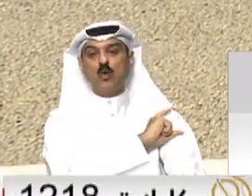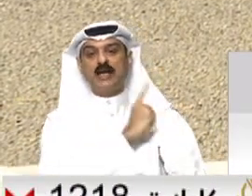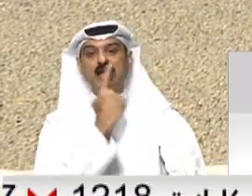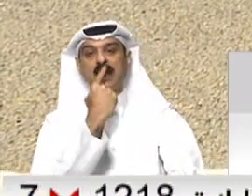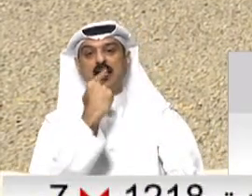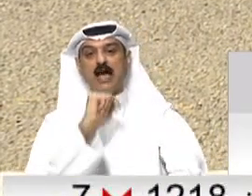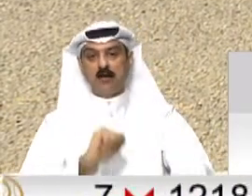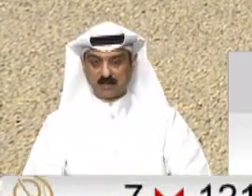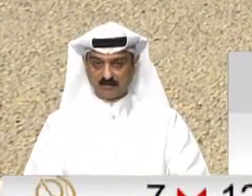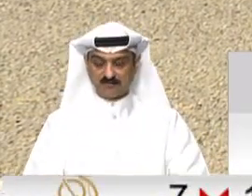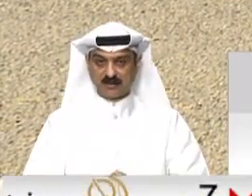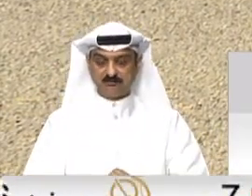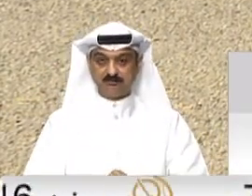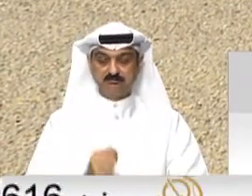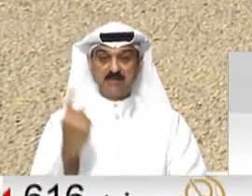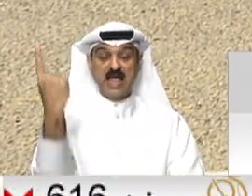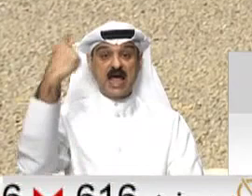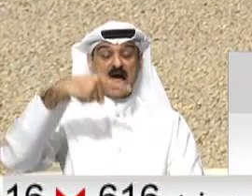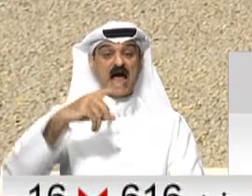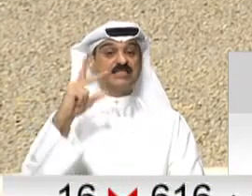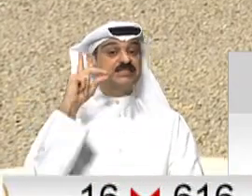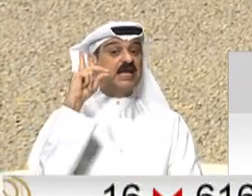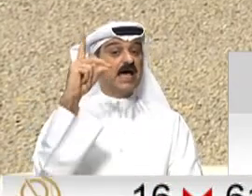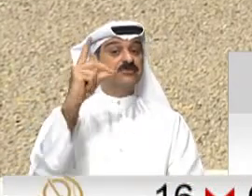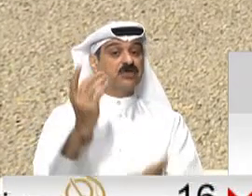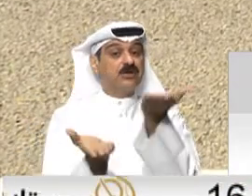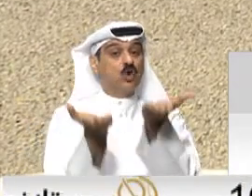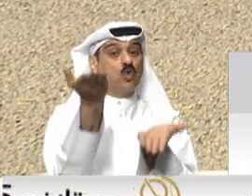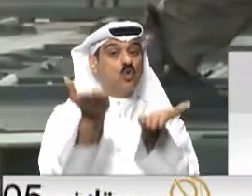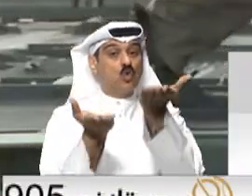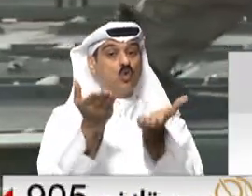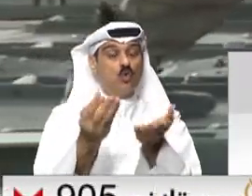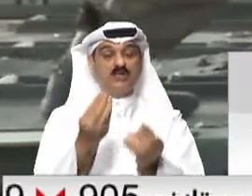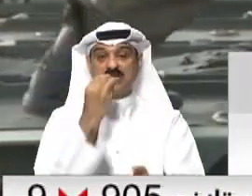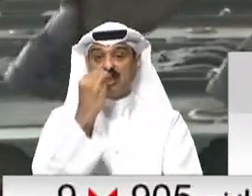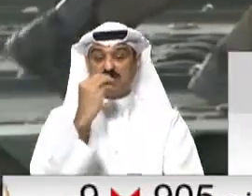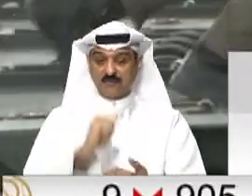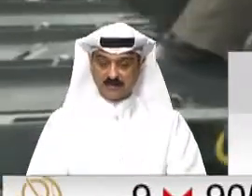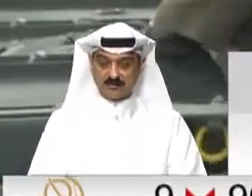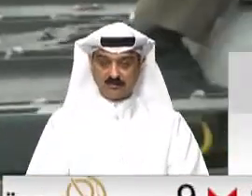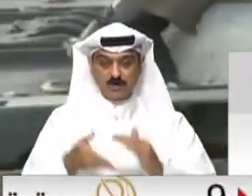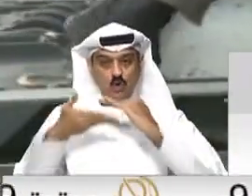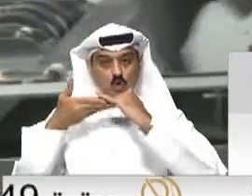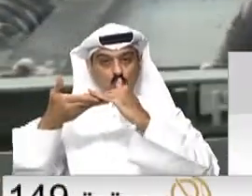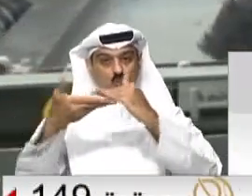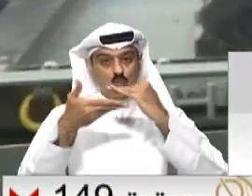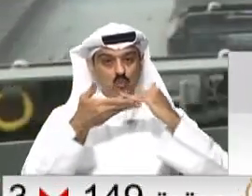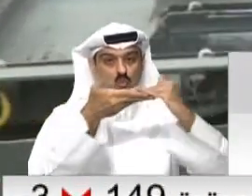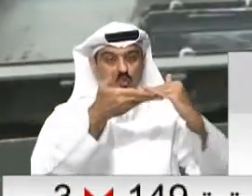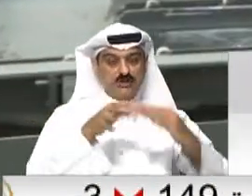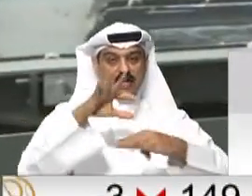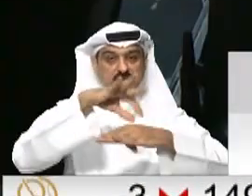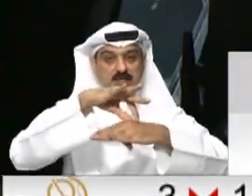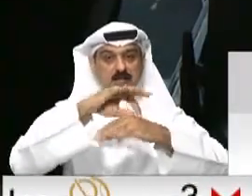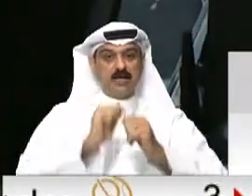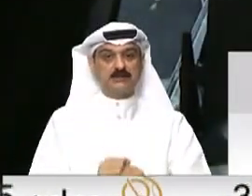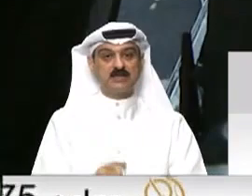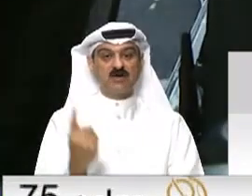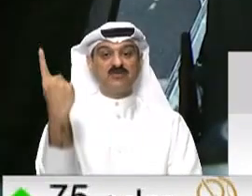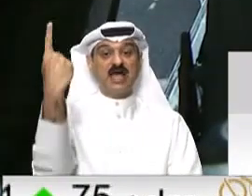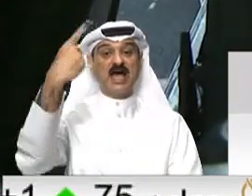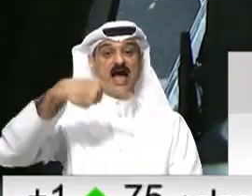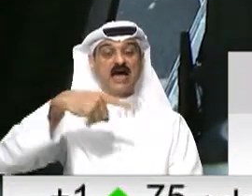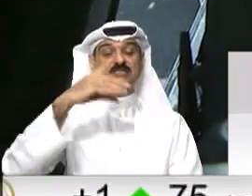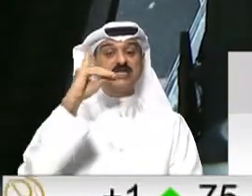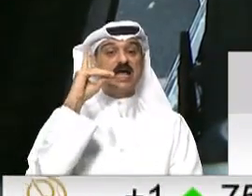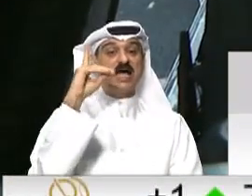بحمولة تقدر بعشر أطنان من المواد الطبية والإغاثية بجمهورية السودان الشقيق. المساعدات الإنسانية تتكون من 10 أطنان من